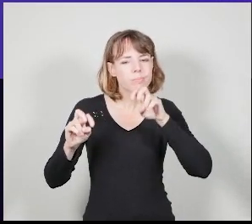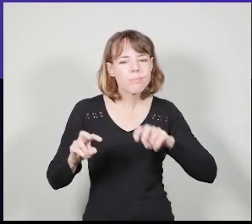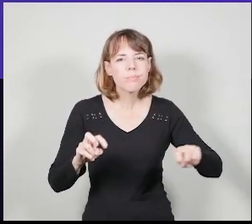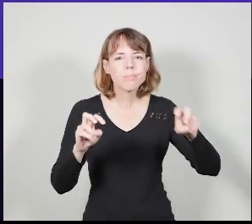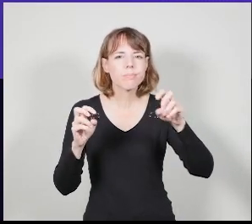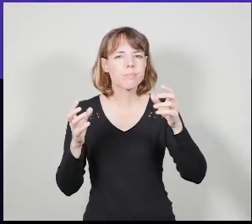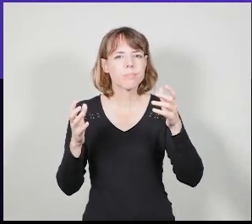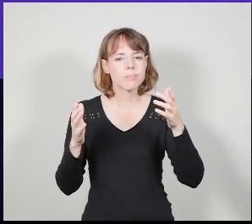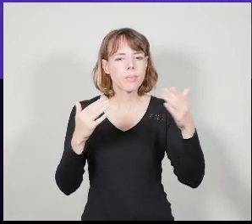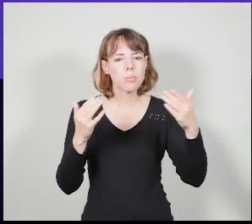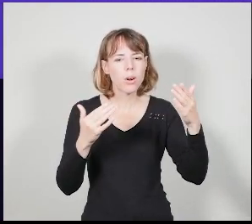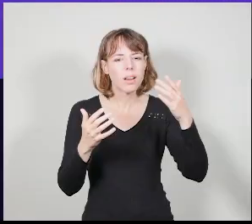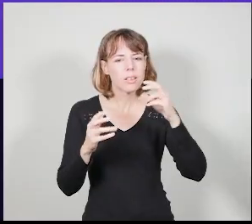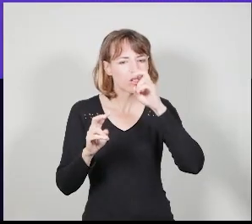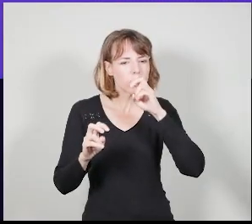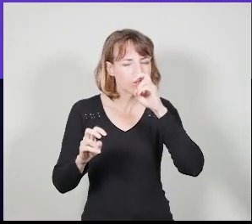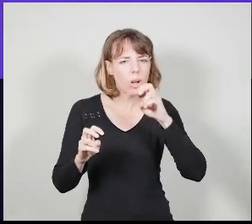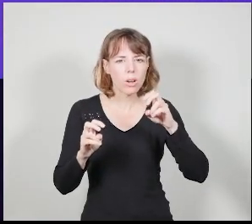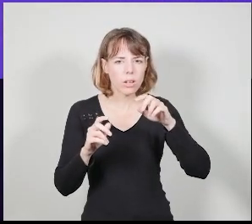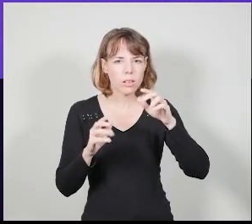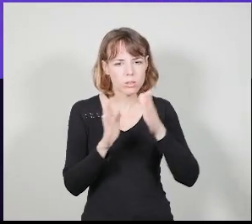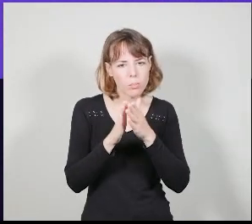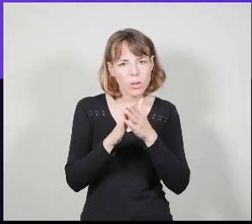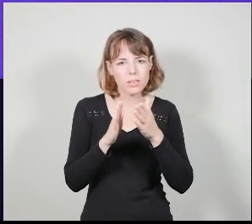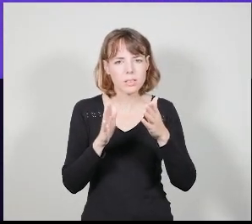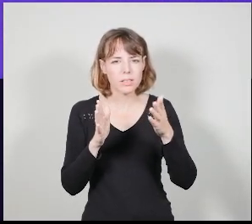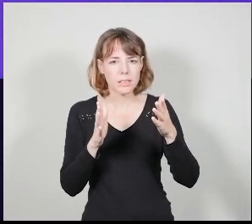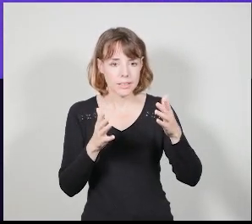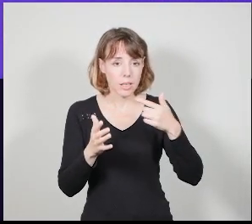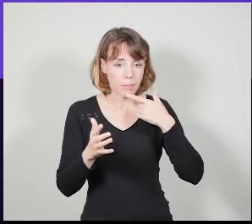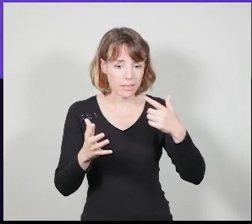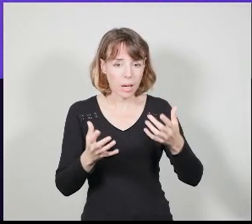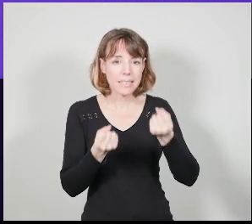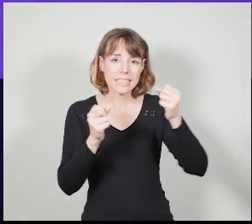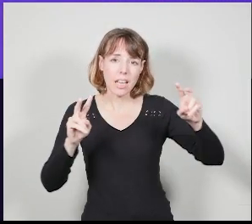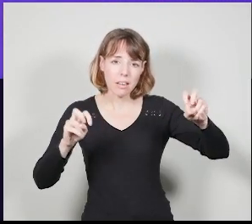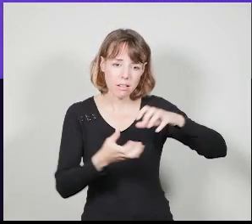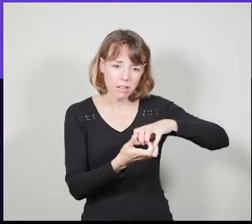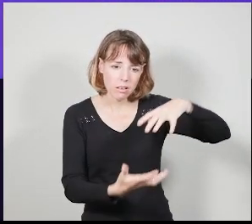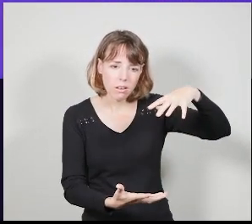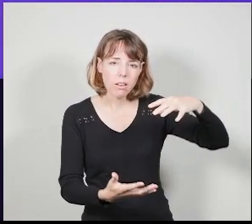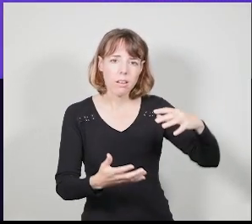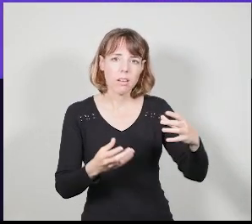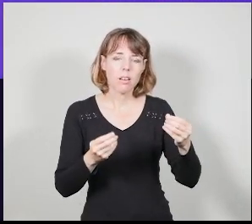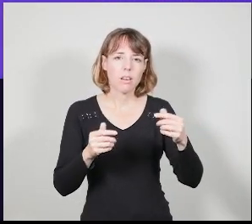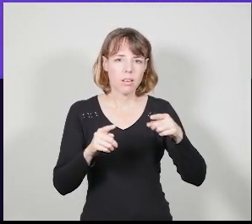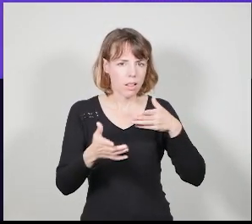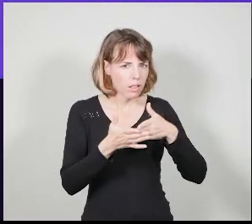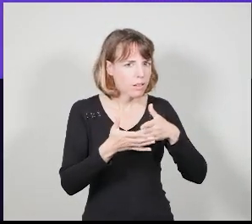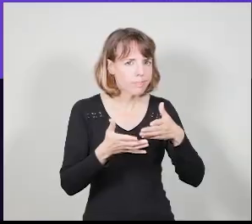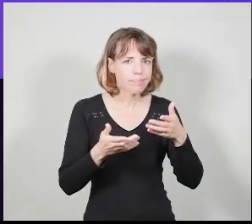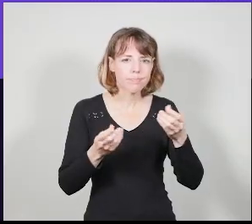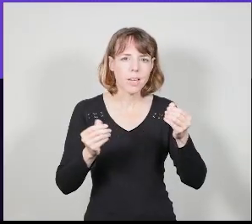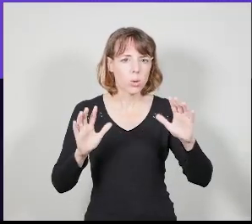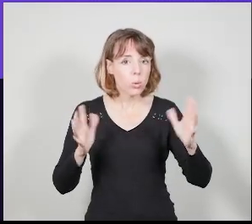champ. Et très vite, c'est un sujet qui est apparu, le capacitaire, et la difficulté qu'on allait avoir à